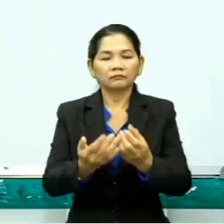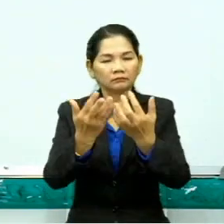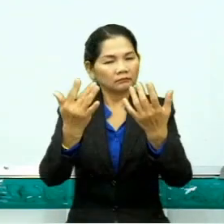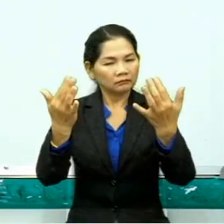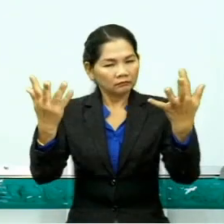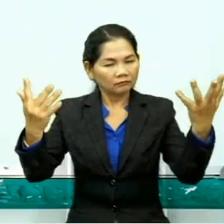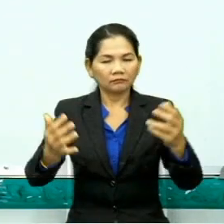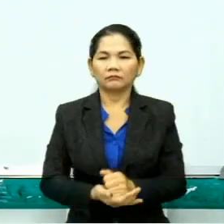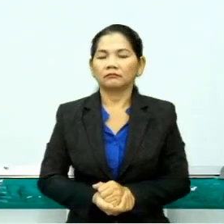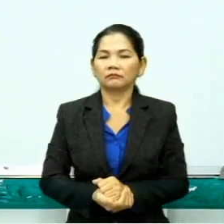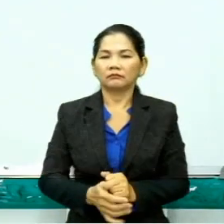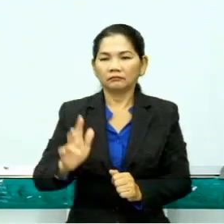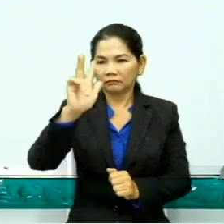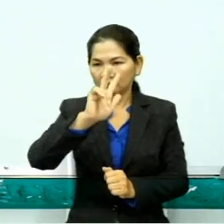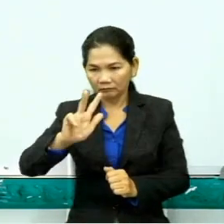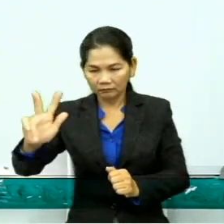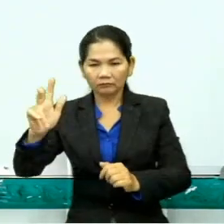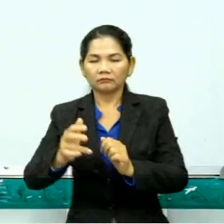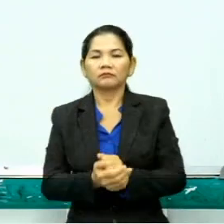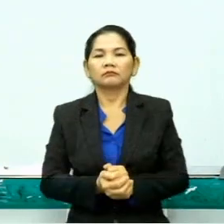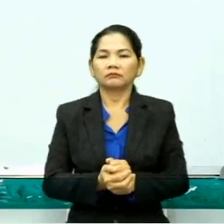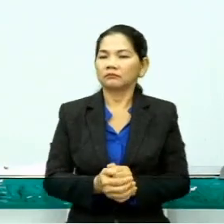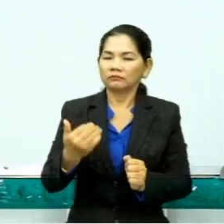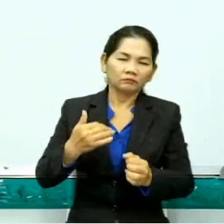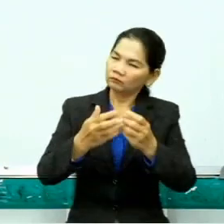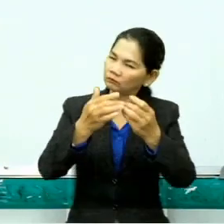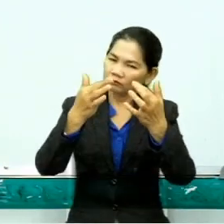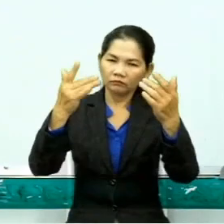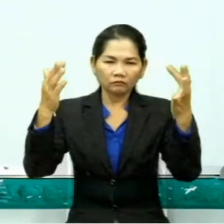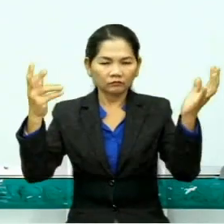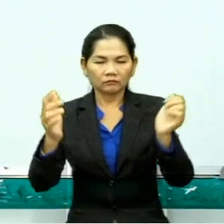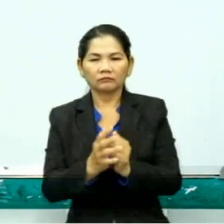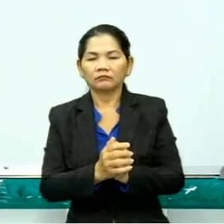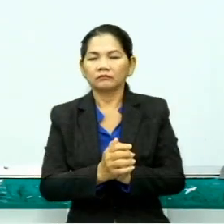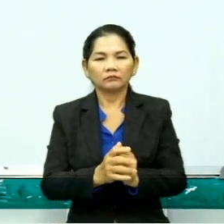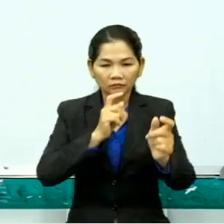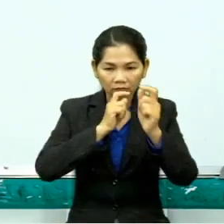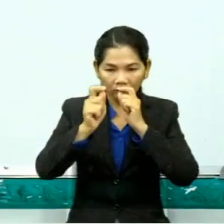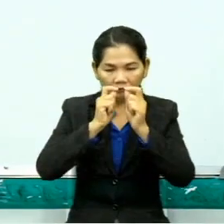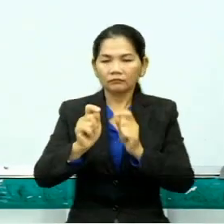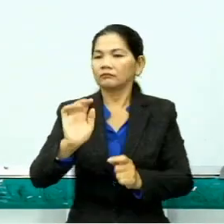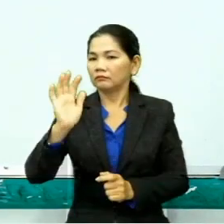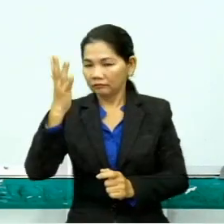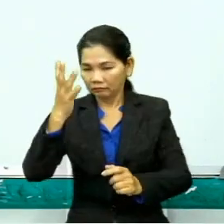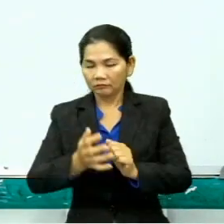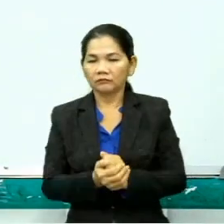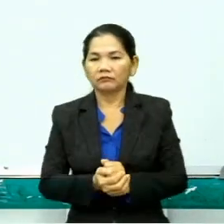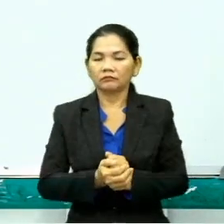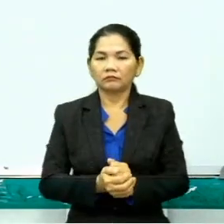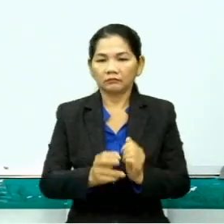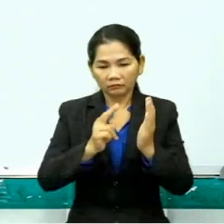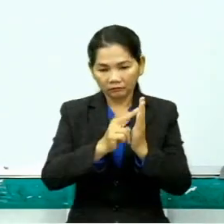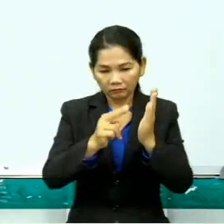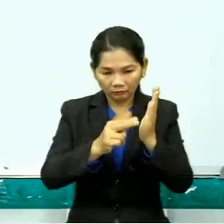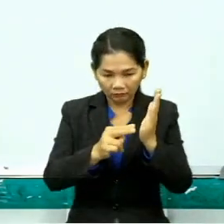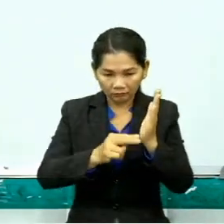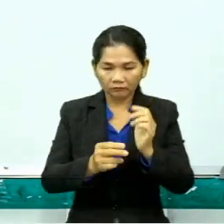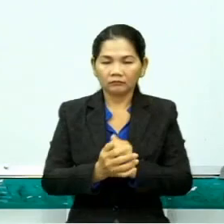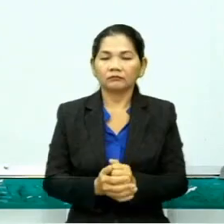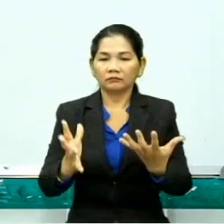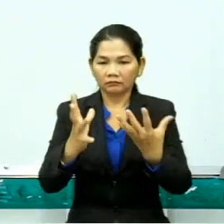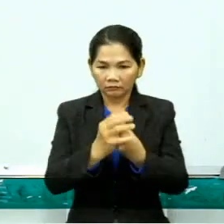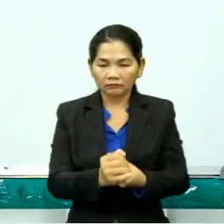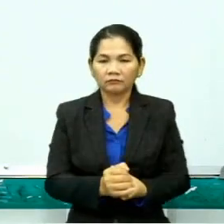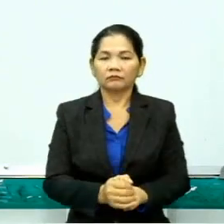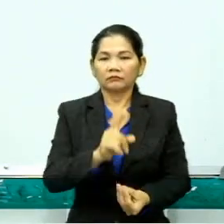na chả phải sao tặng ăn cứ dương miên miên chỉ chả tại dương riệp rồi bạt ăn là con á chả chắc nơi ta mà giờ ăn tập bạt nhé cứ miên chấm